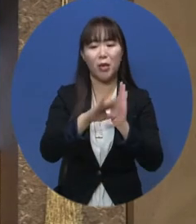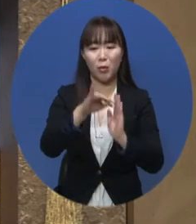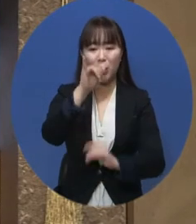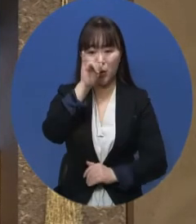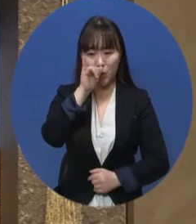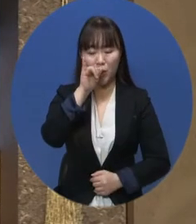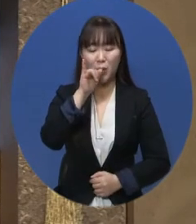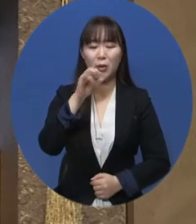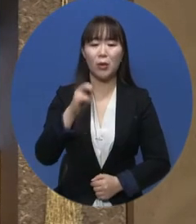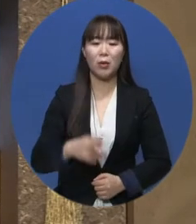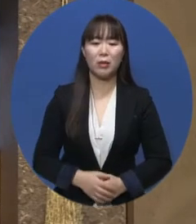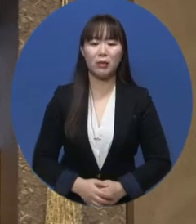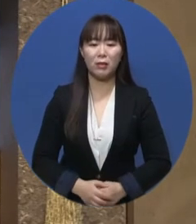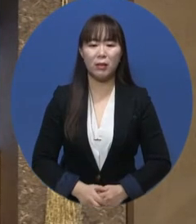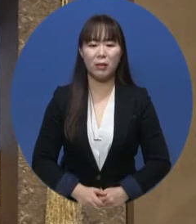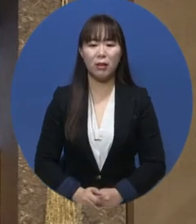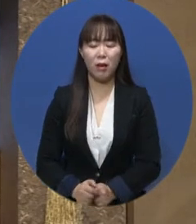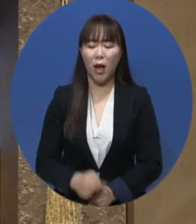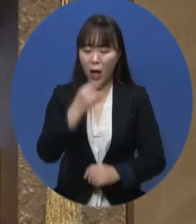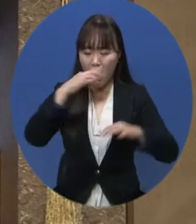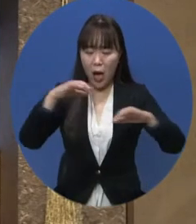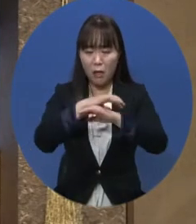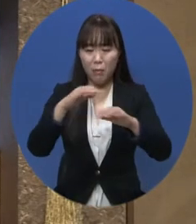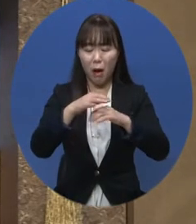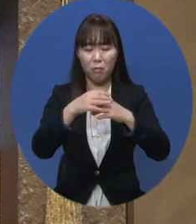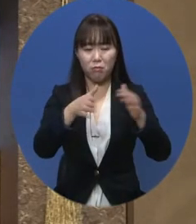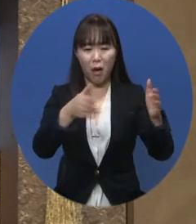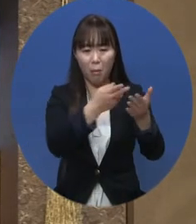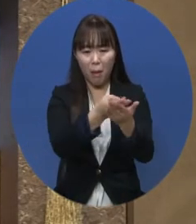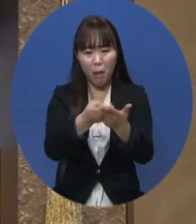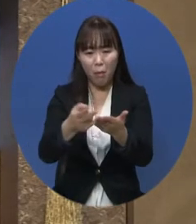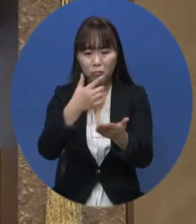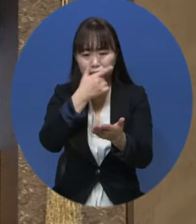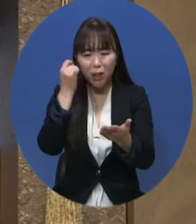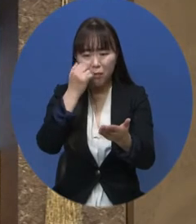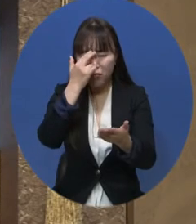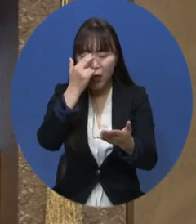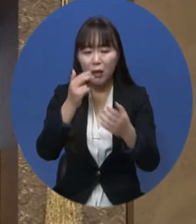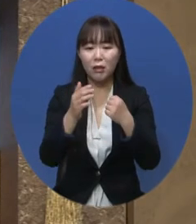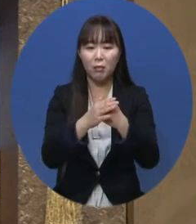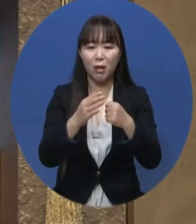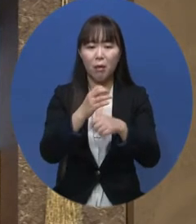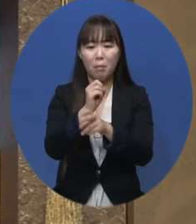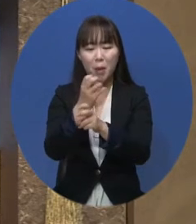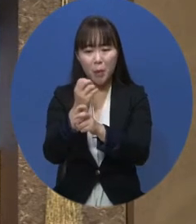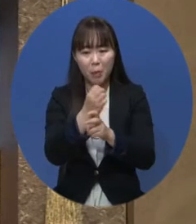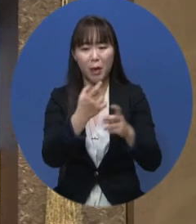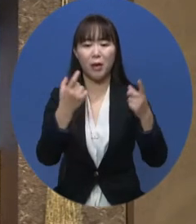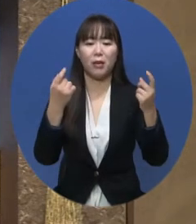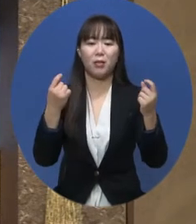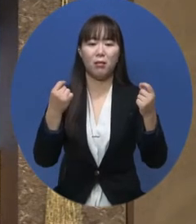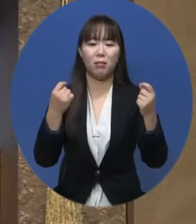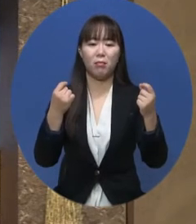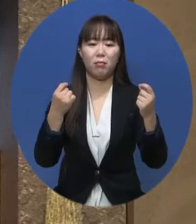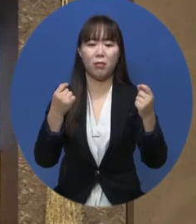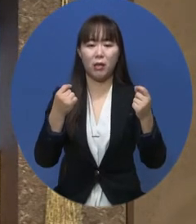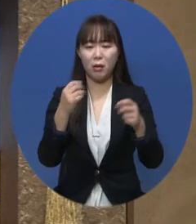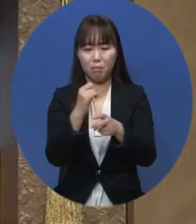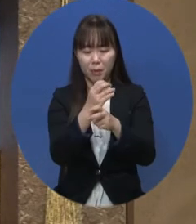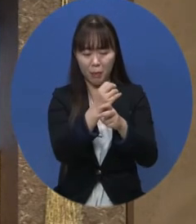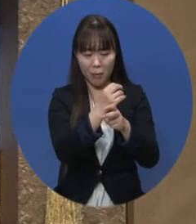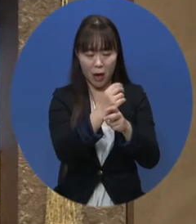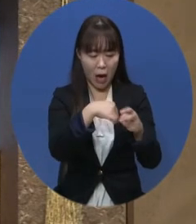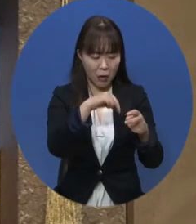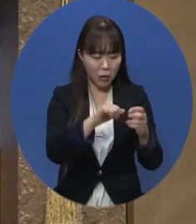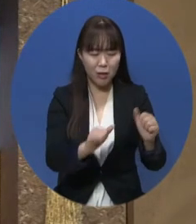있었고 네. 또 음압병실이 모질라가지고 네. 사실 앰뷸런스나 이런 데서 사망하셨던